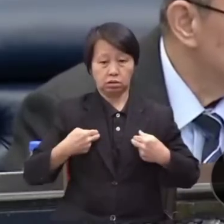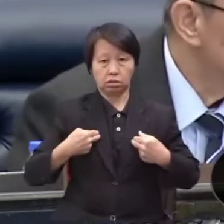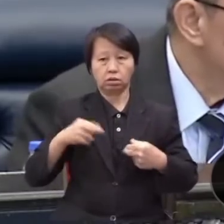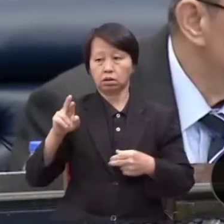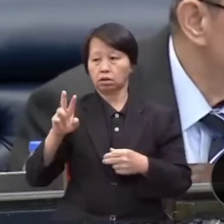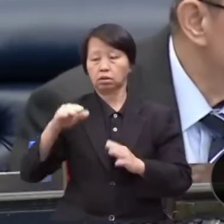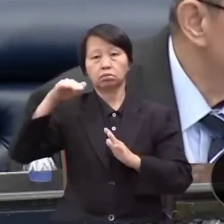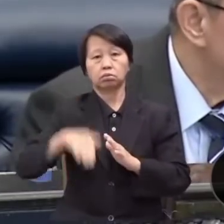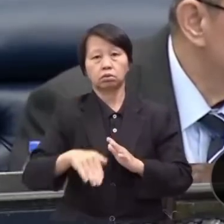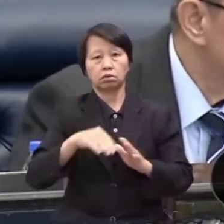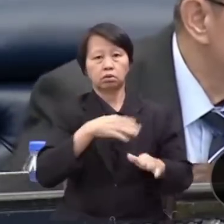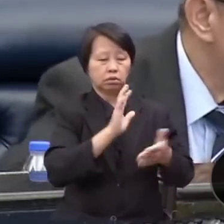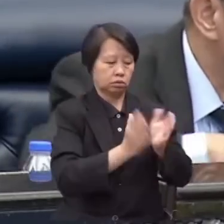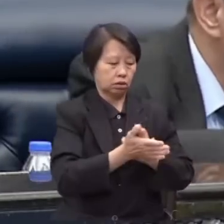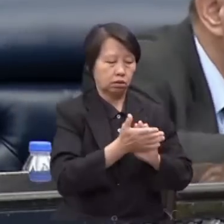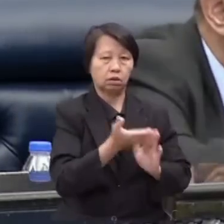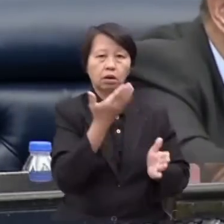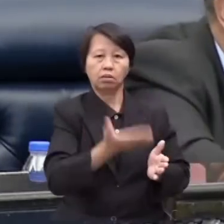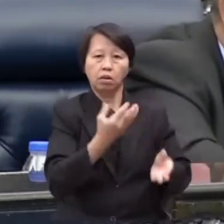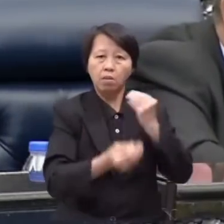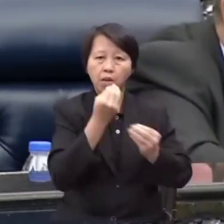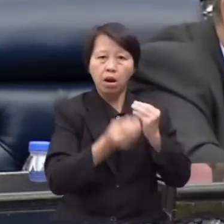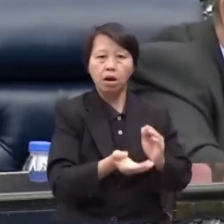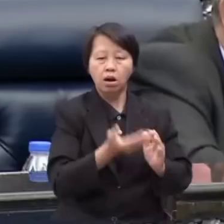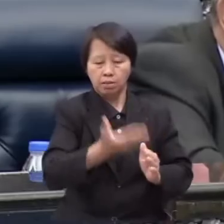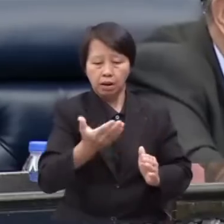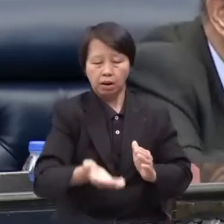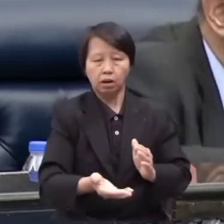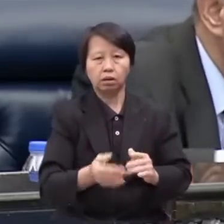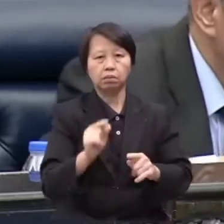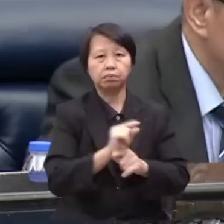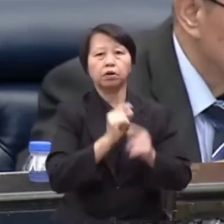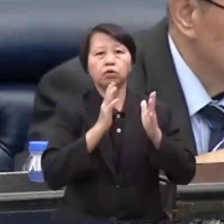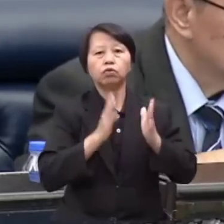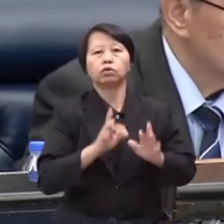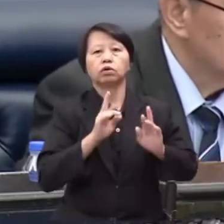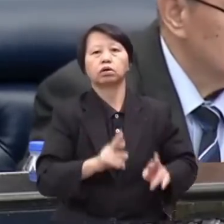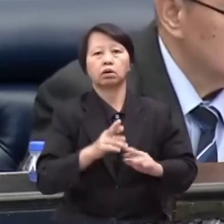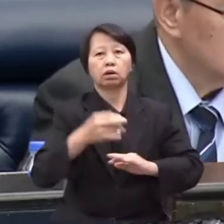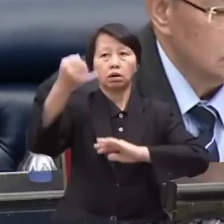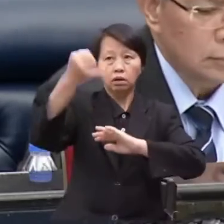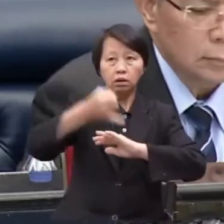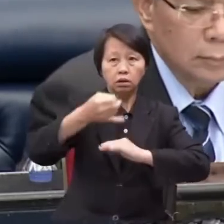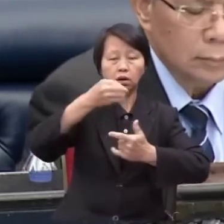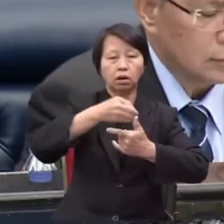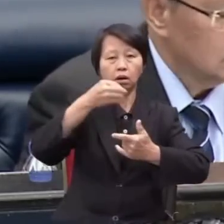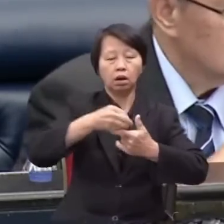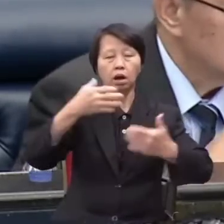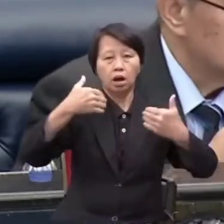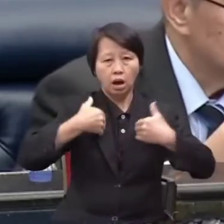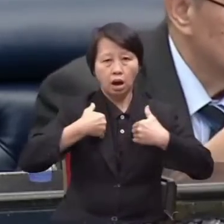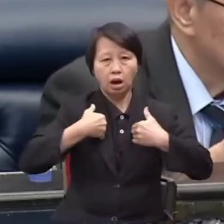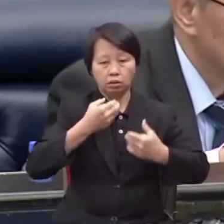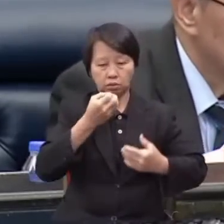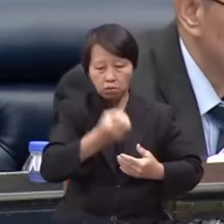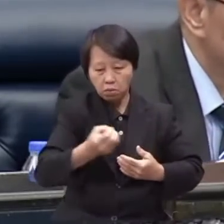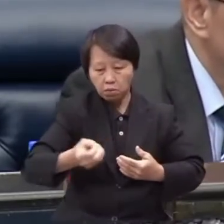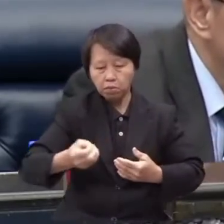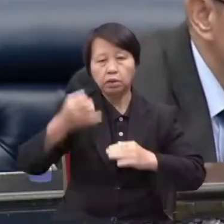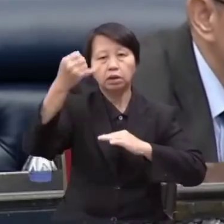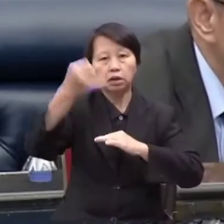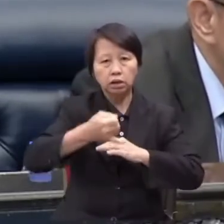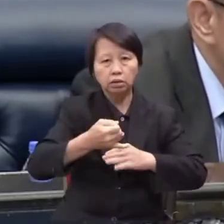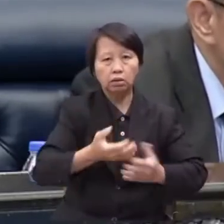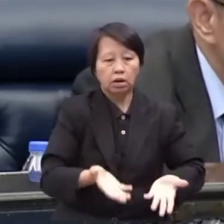ringgit menyebabkan kenaikan harga makanan dan barangan pengguna yang diimport atau yang mempunyai komponen